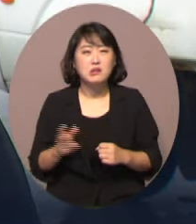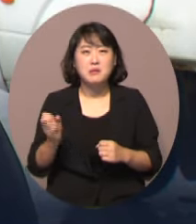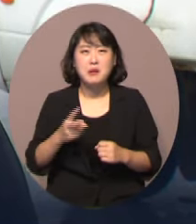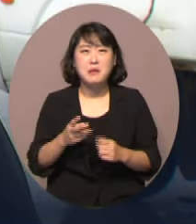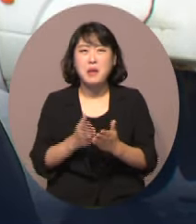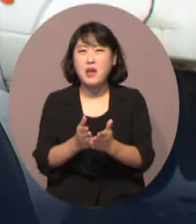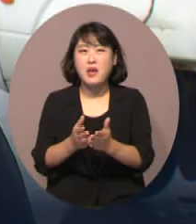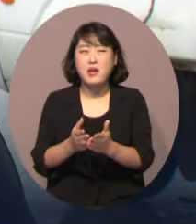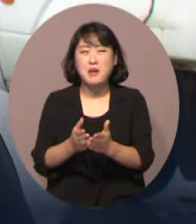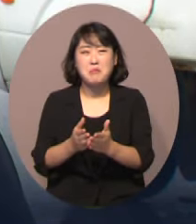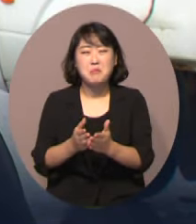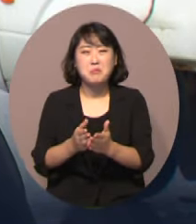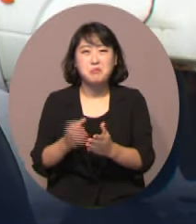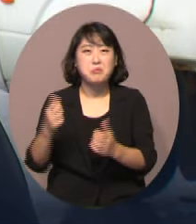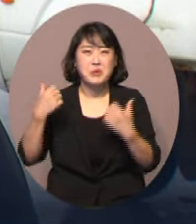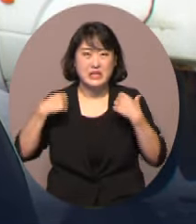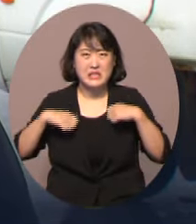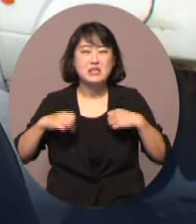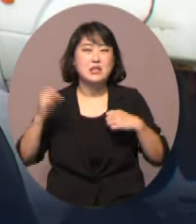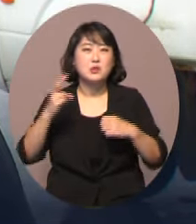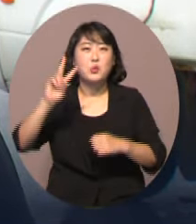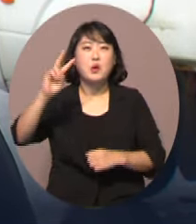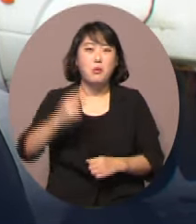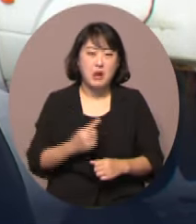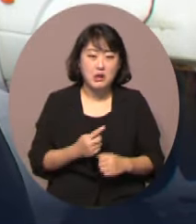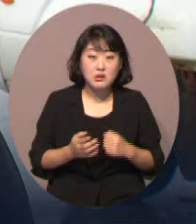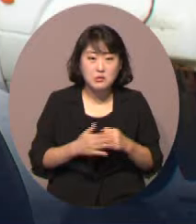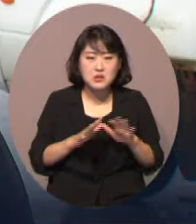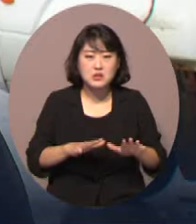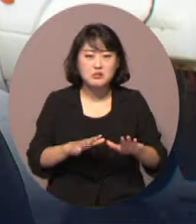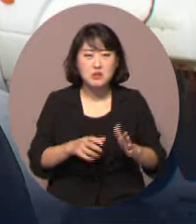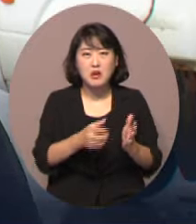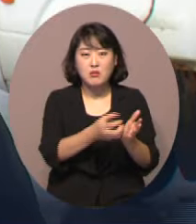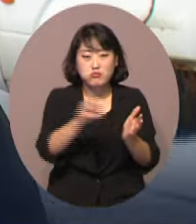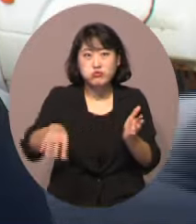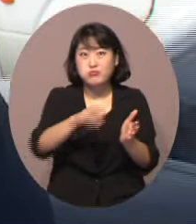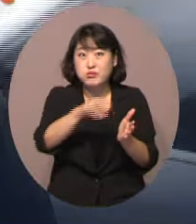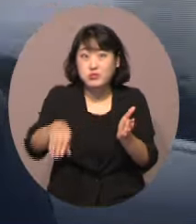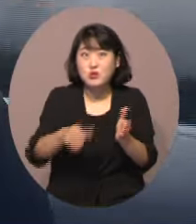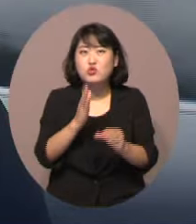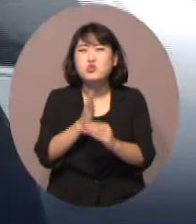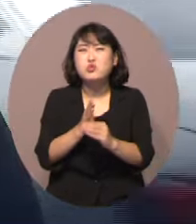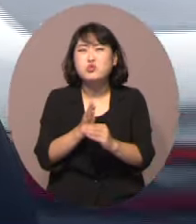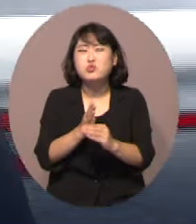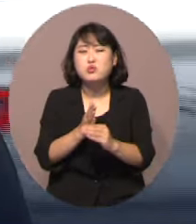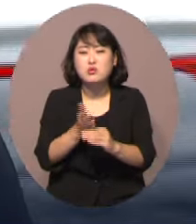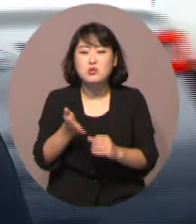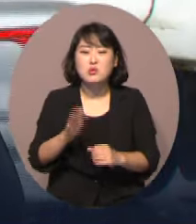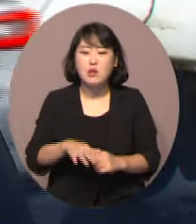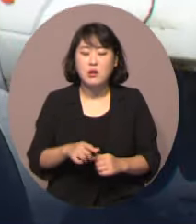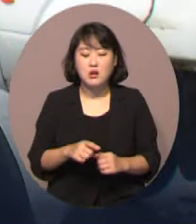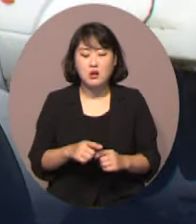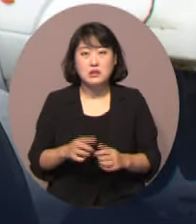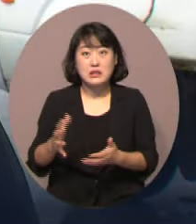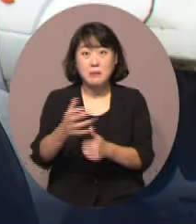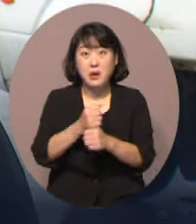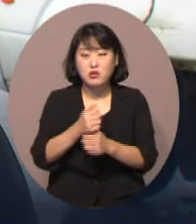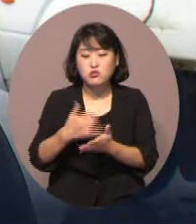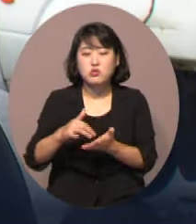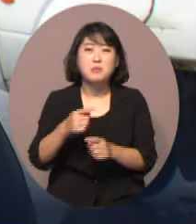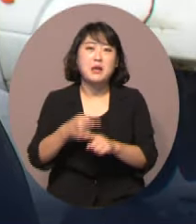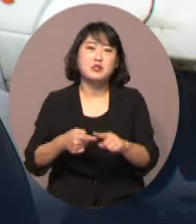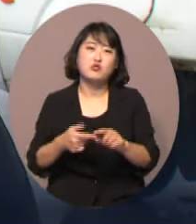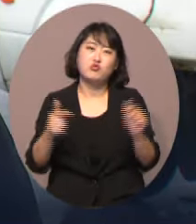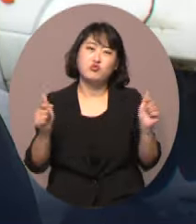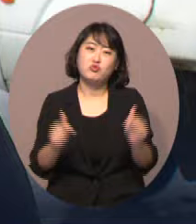배들이 조업을 못 오고 간밤에 그냥 다 들어오는 바람에 지금서 하역을 하고 있는데 양이 반